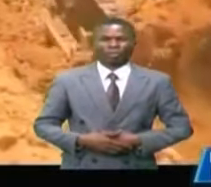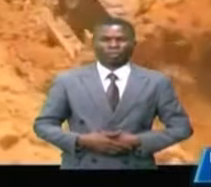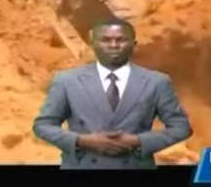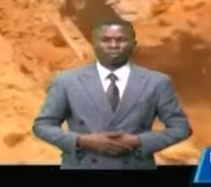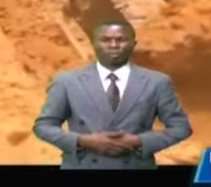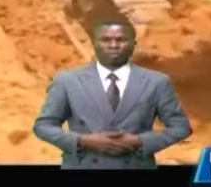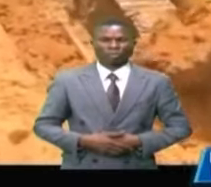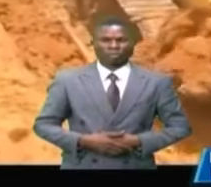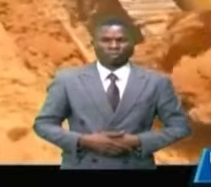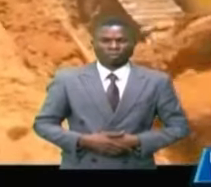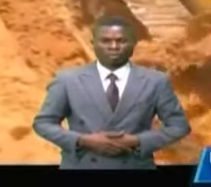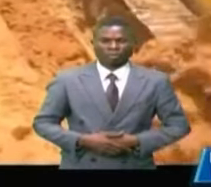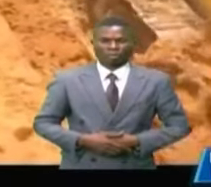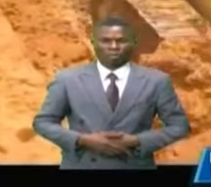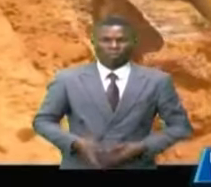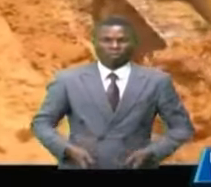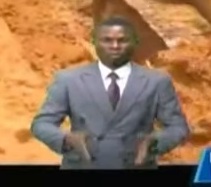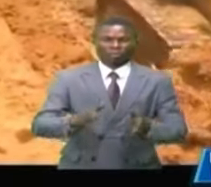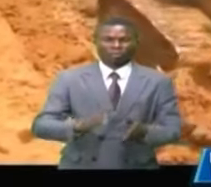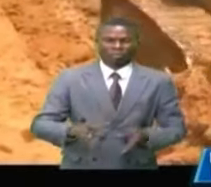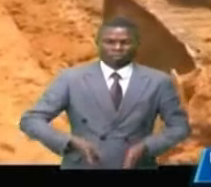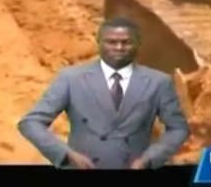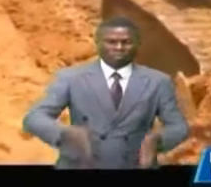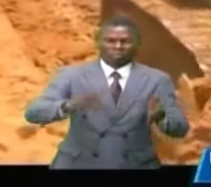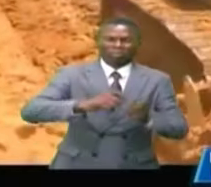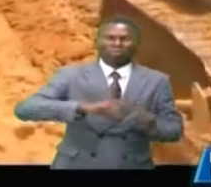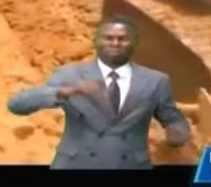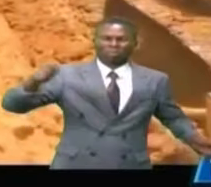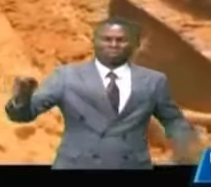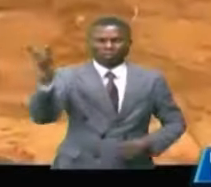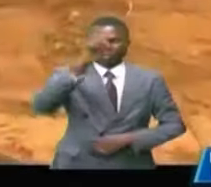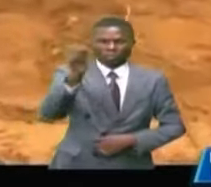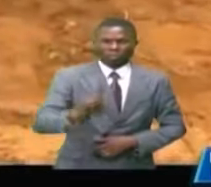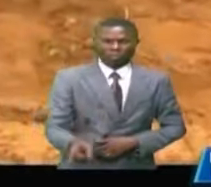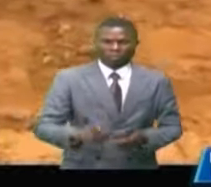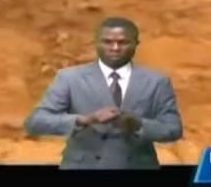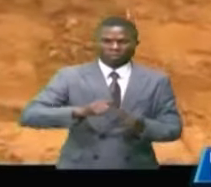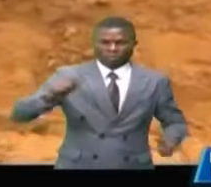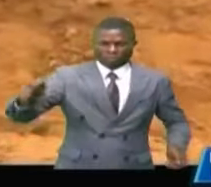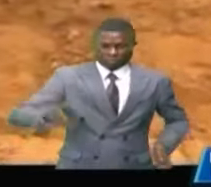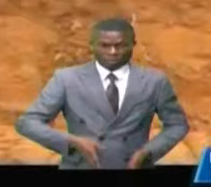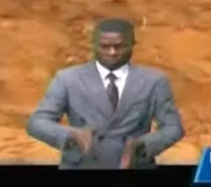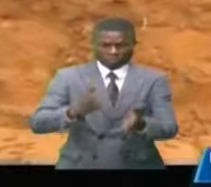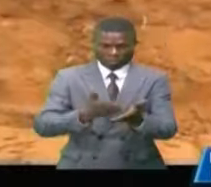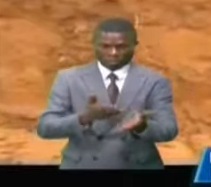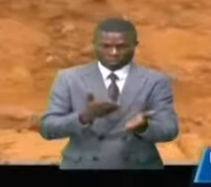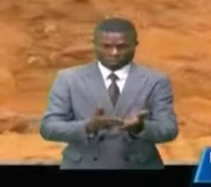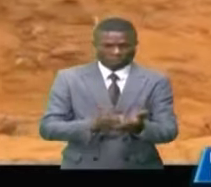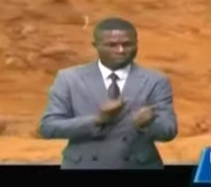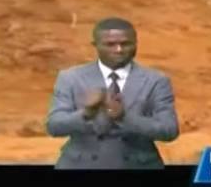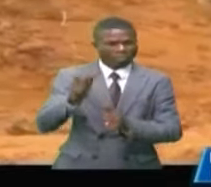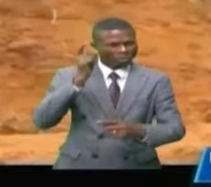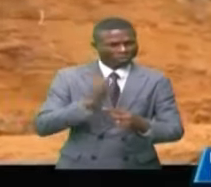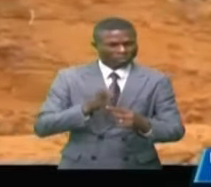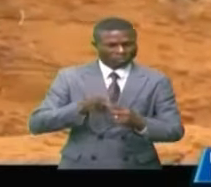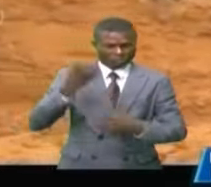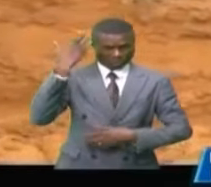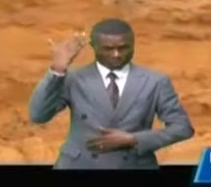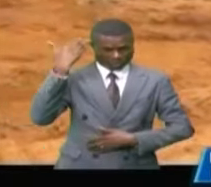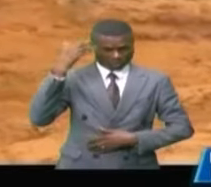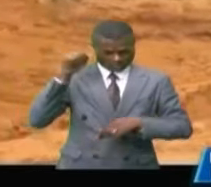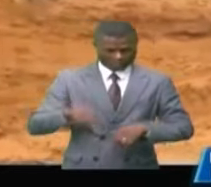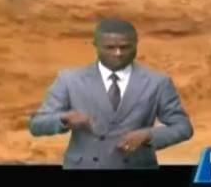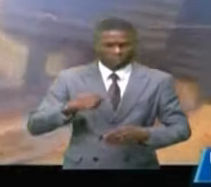tronçon Lopapito, long des 30 km sur la RN 27, cet axe routier impraticable à la circulation est à